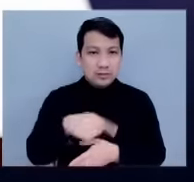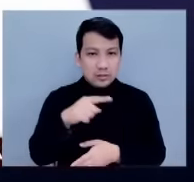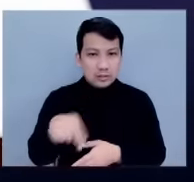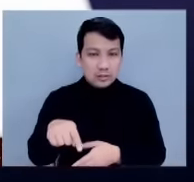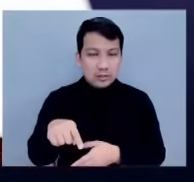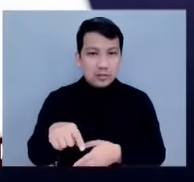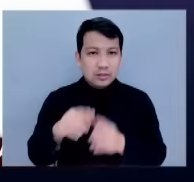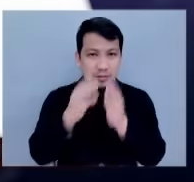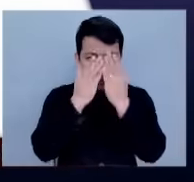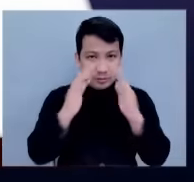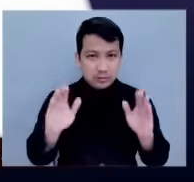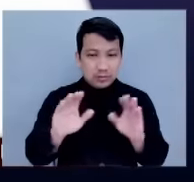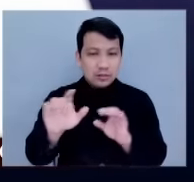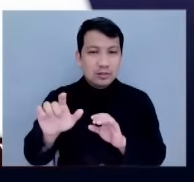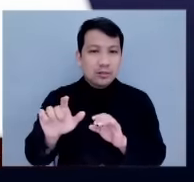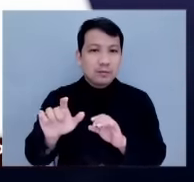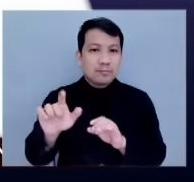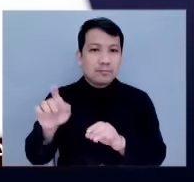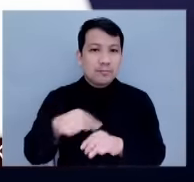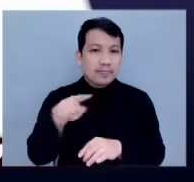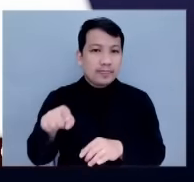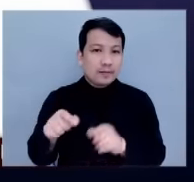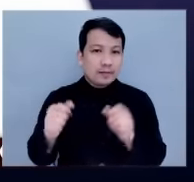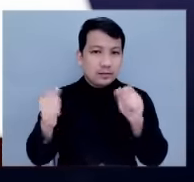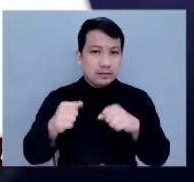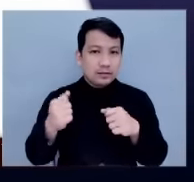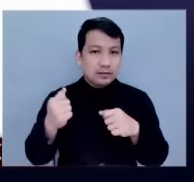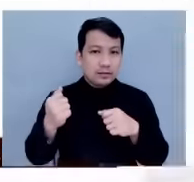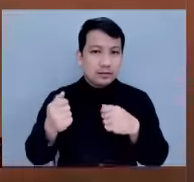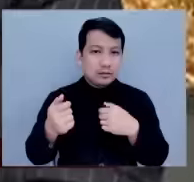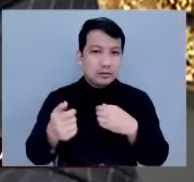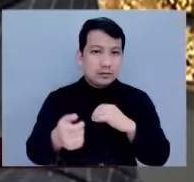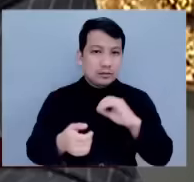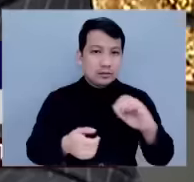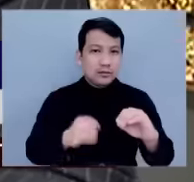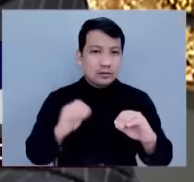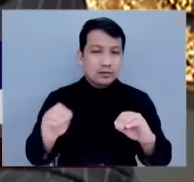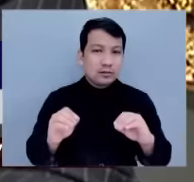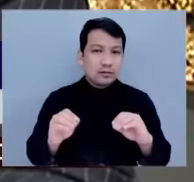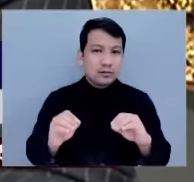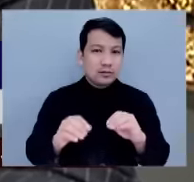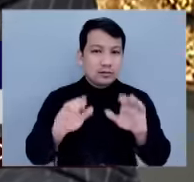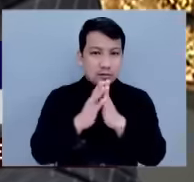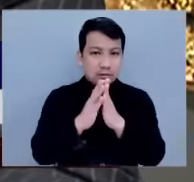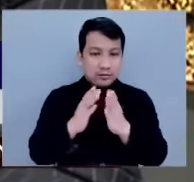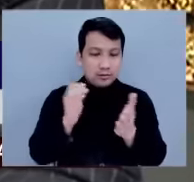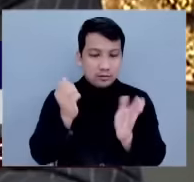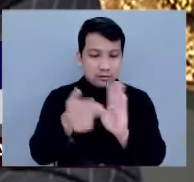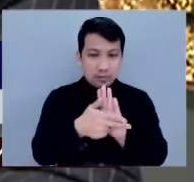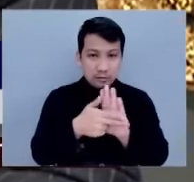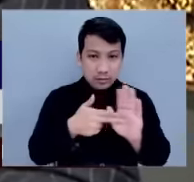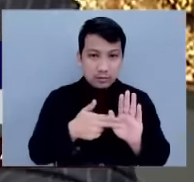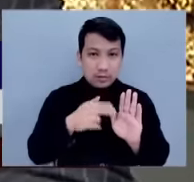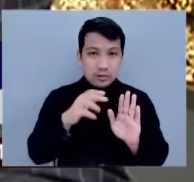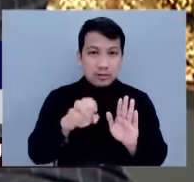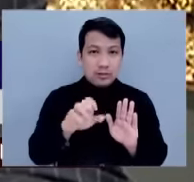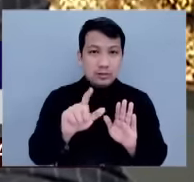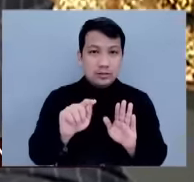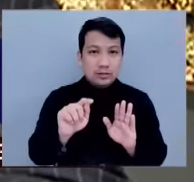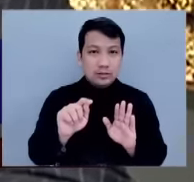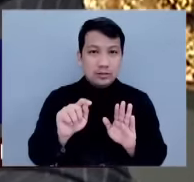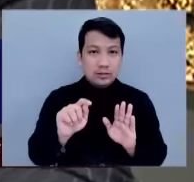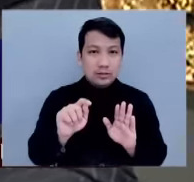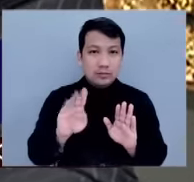Eat Bulaga sa Tape Incorporated. Ang tunay na may-ari ng markang Eat Bulaga, no, ay ang Tito Vic and